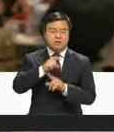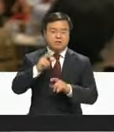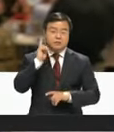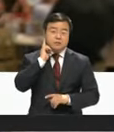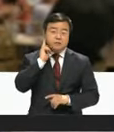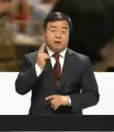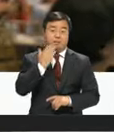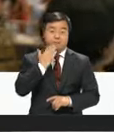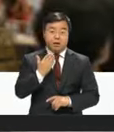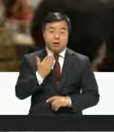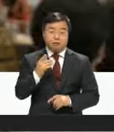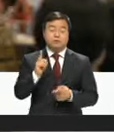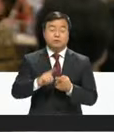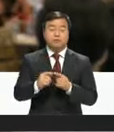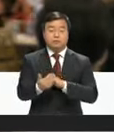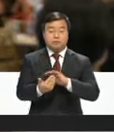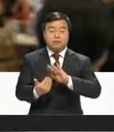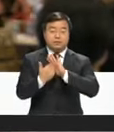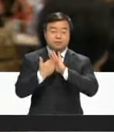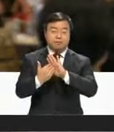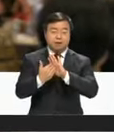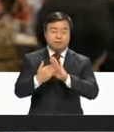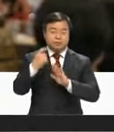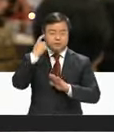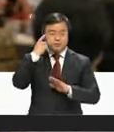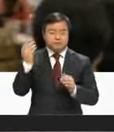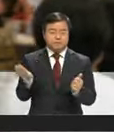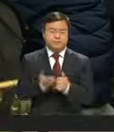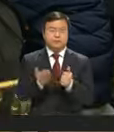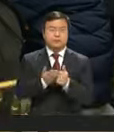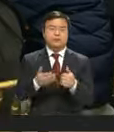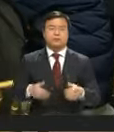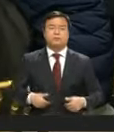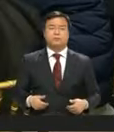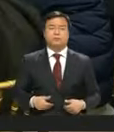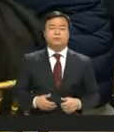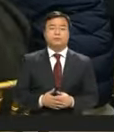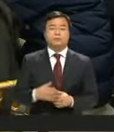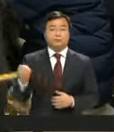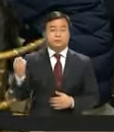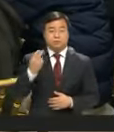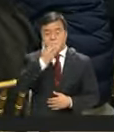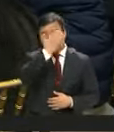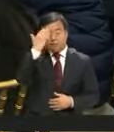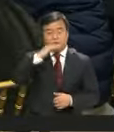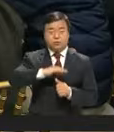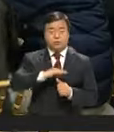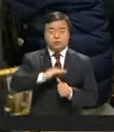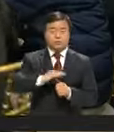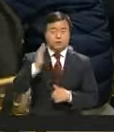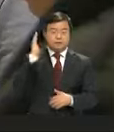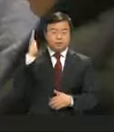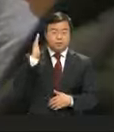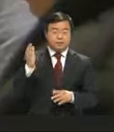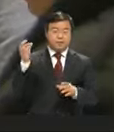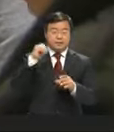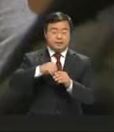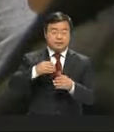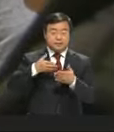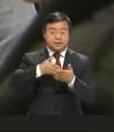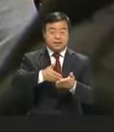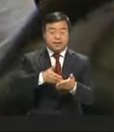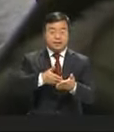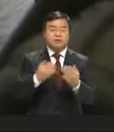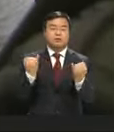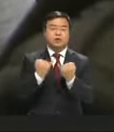때문에 미연에 방지하고 이런 인식들을 향상하고자. 한편 청소년들의 생생한 목소리가 담긴 제안문은